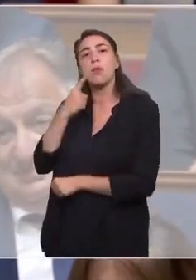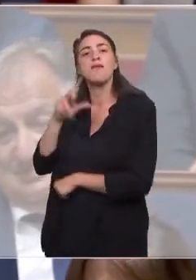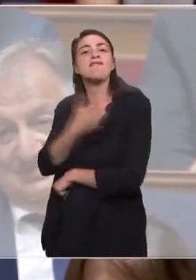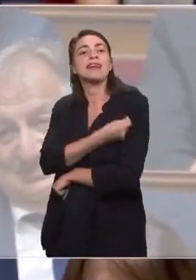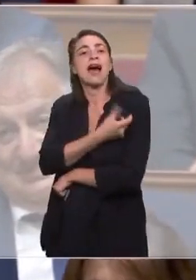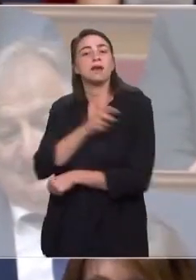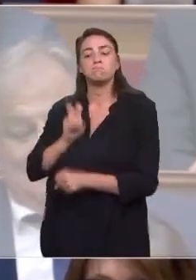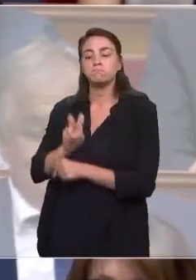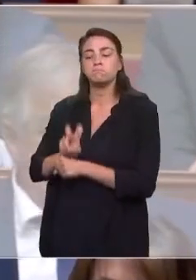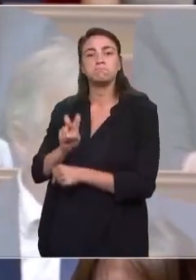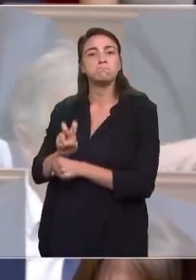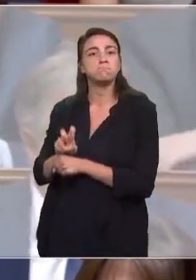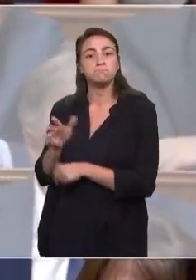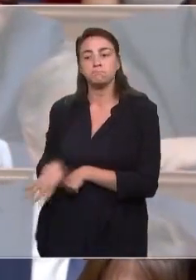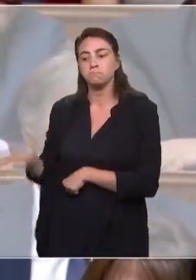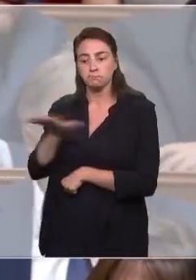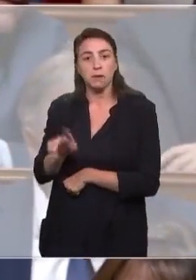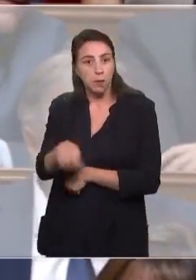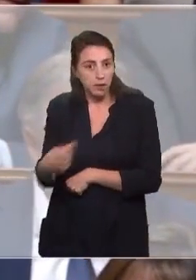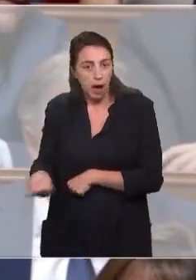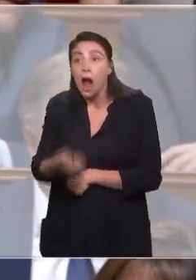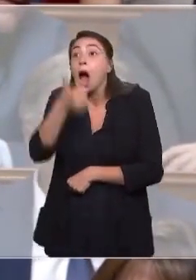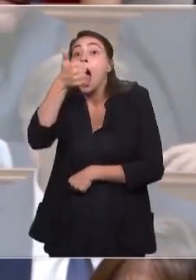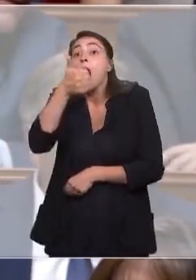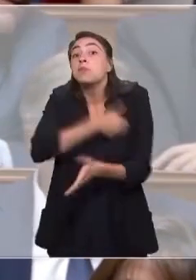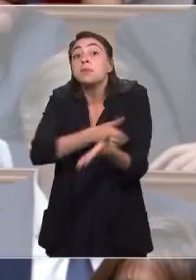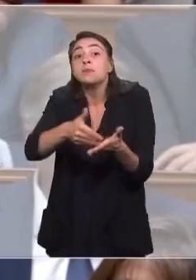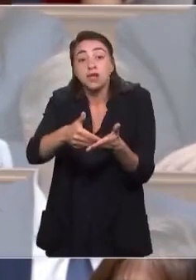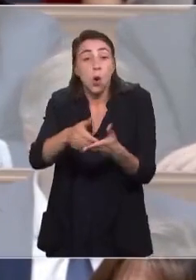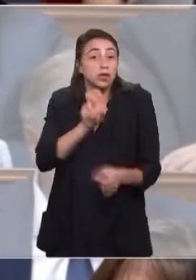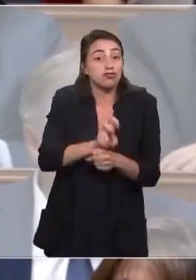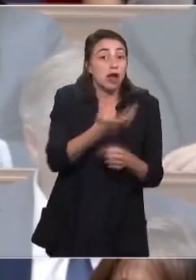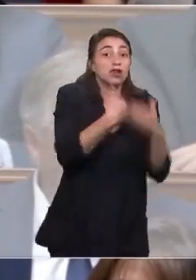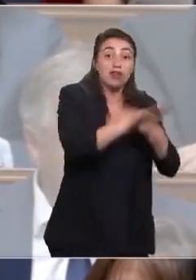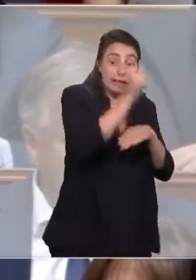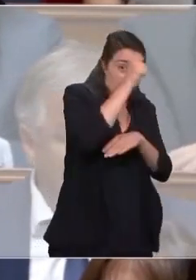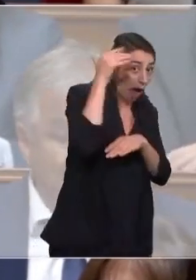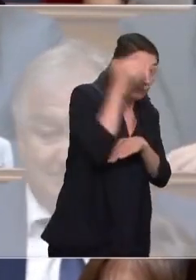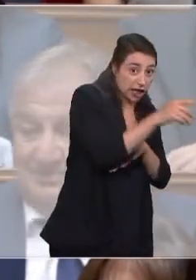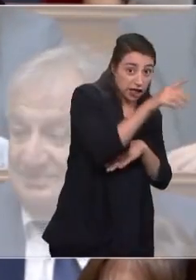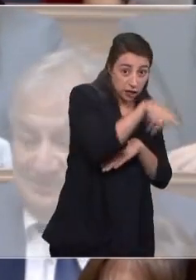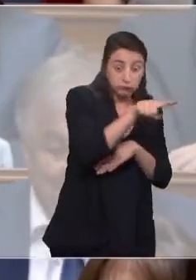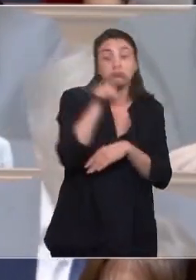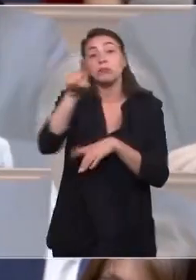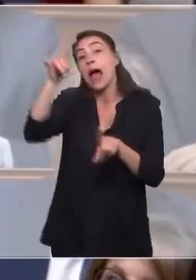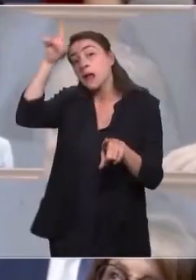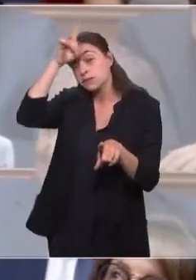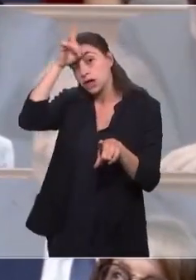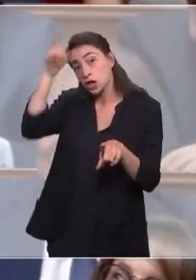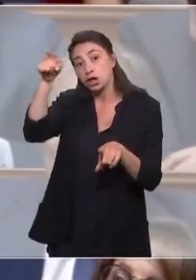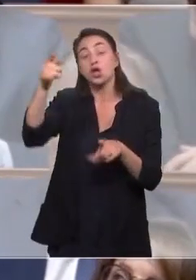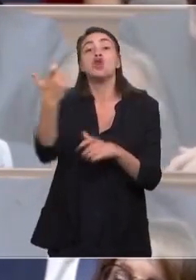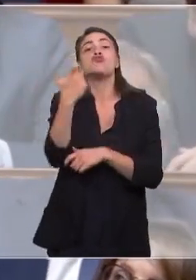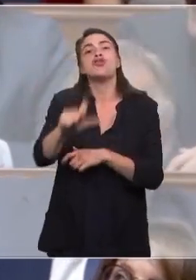stocks de vaccins est évidemment fondamentale. Il y aurait 1 million de stocks aux États-Unis. Les Allemands ont acheté 240